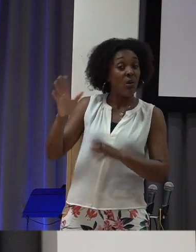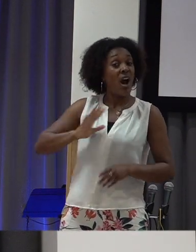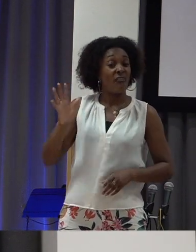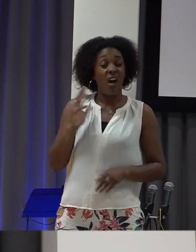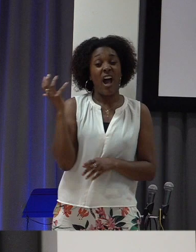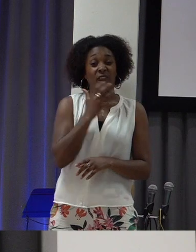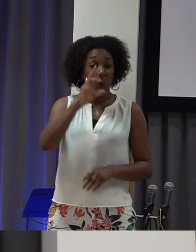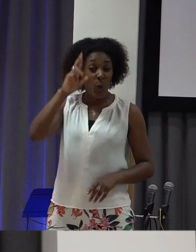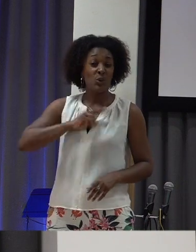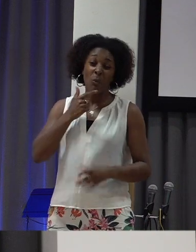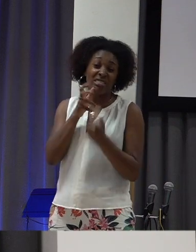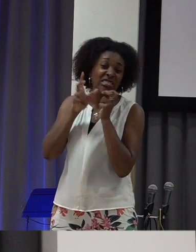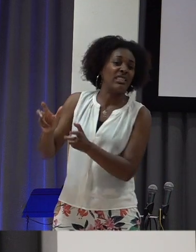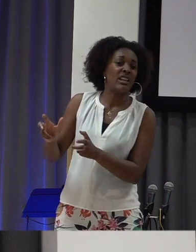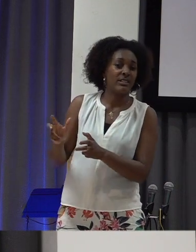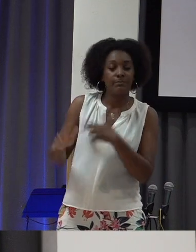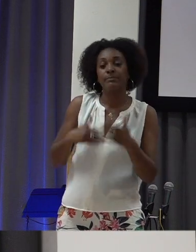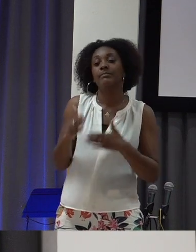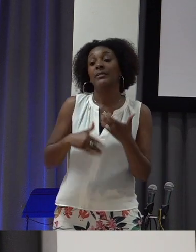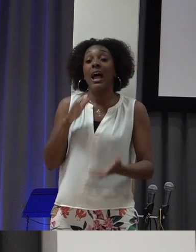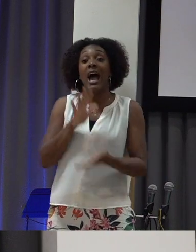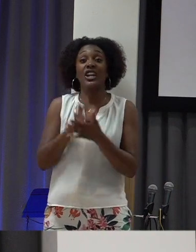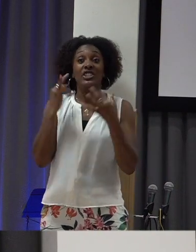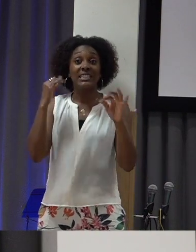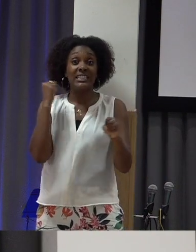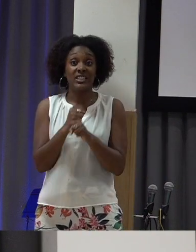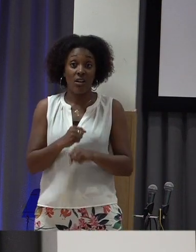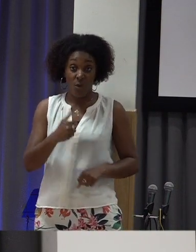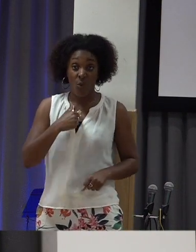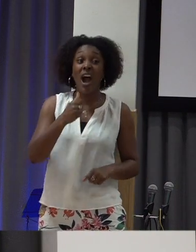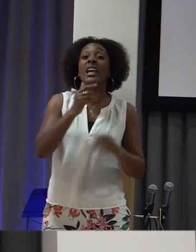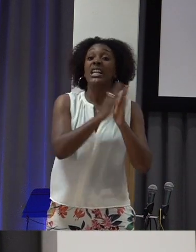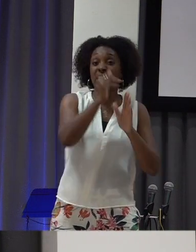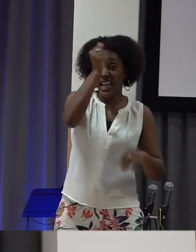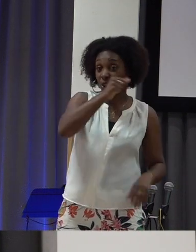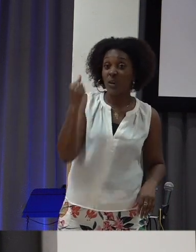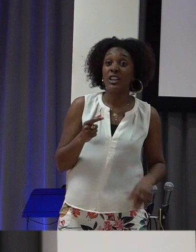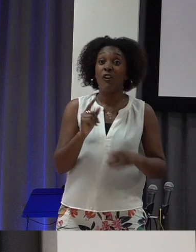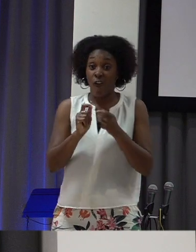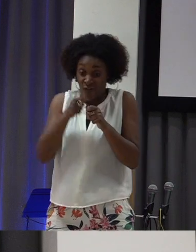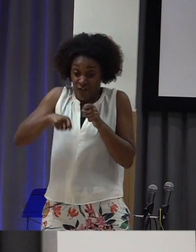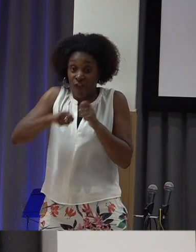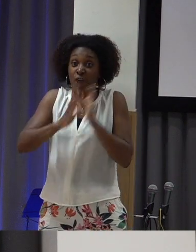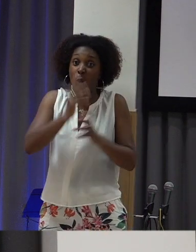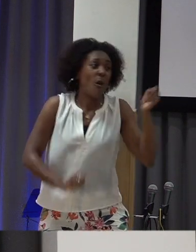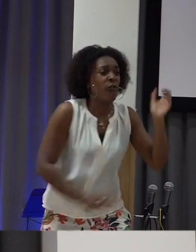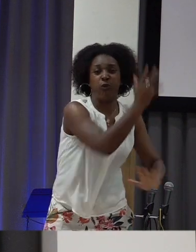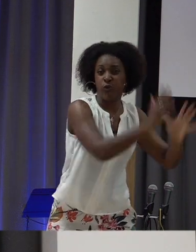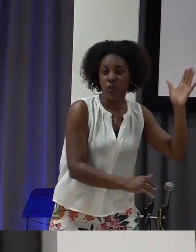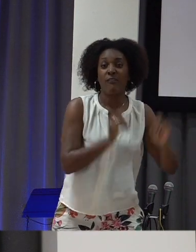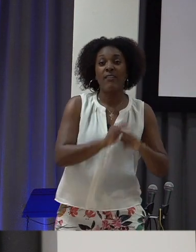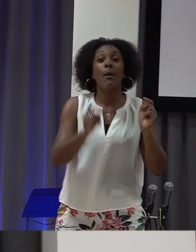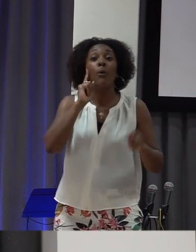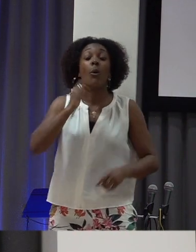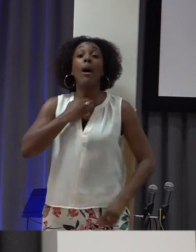religion. Et à l'âge de 10 ans, j'ai mis le feu à l'église catholique dans laquelle je me trouvais, parce que le curé m'avait